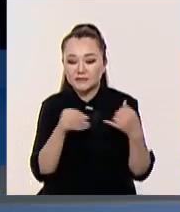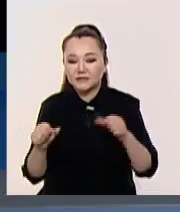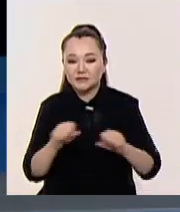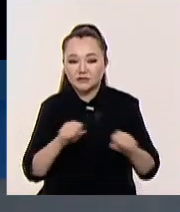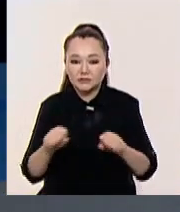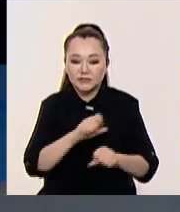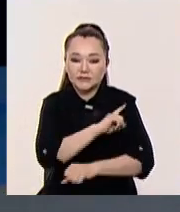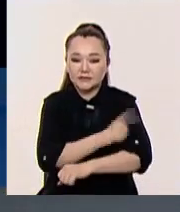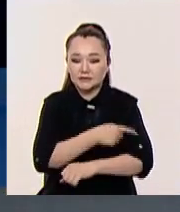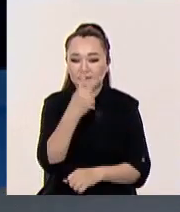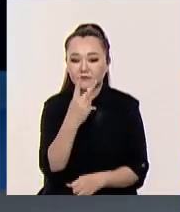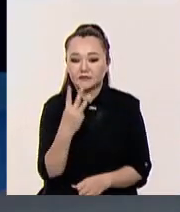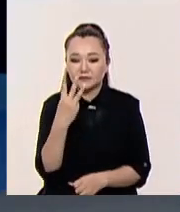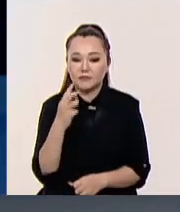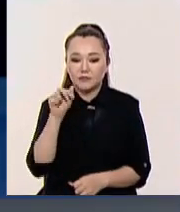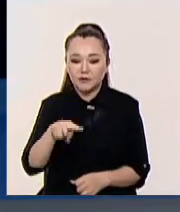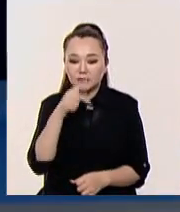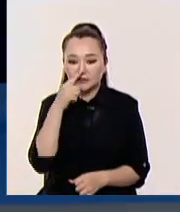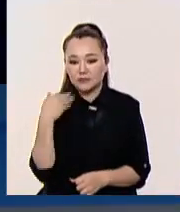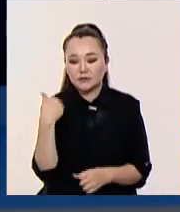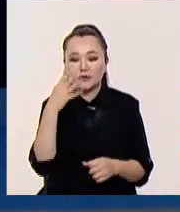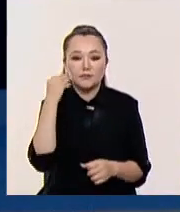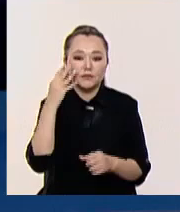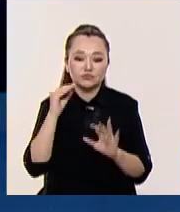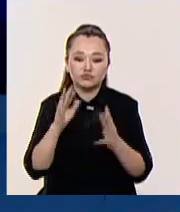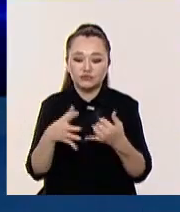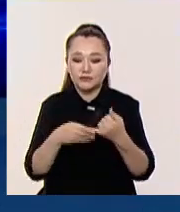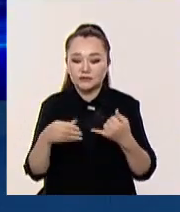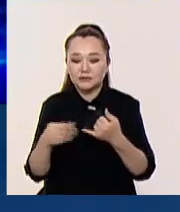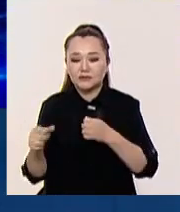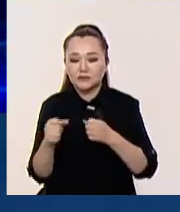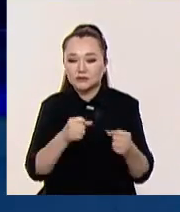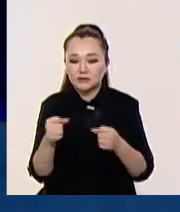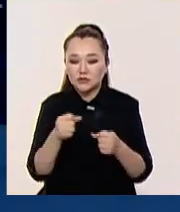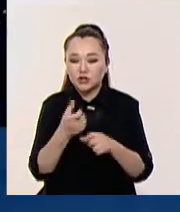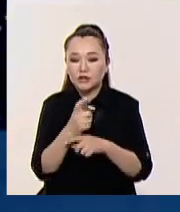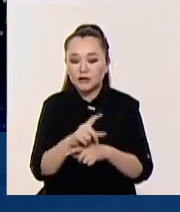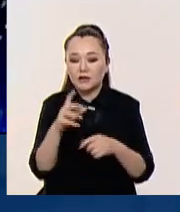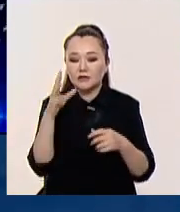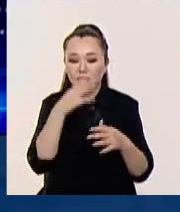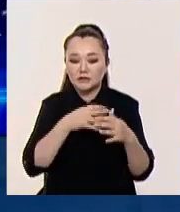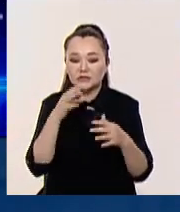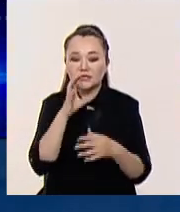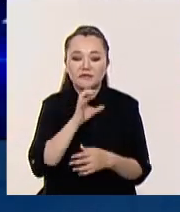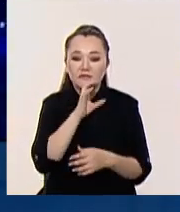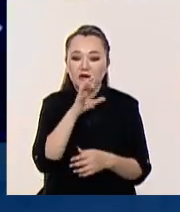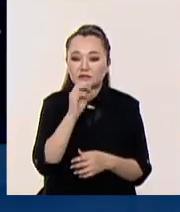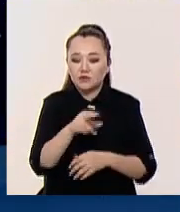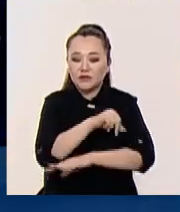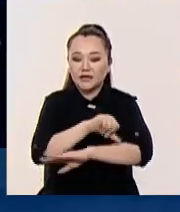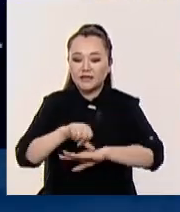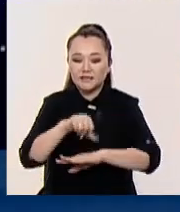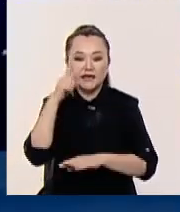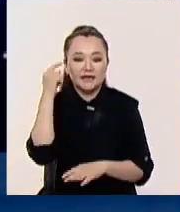Землетрясение силой 2-3 балла произошло накануне в Алматы. Подземные толчки сейсмологи зафиксировали на северо-востоке границы с